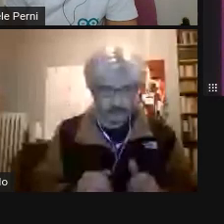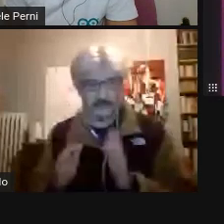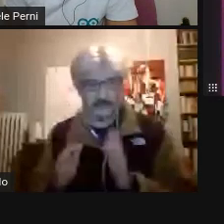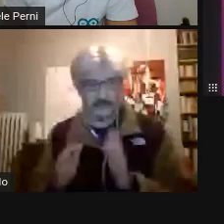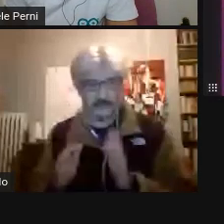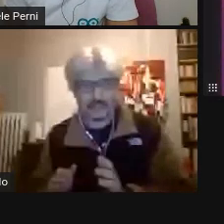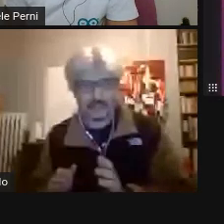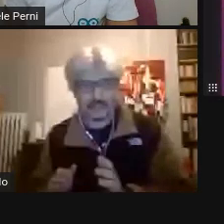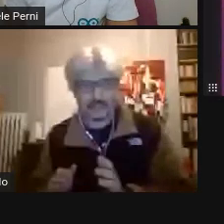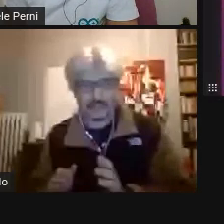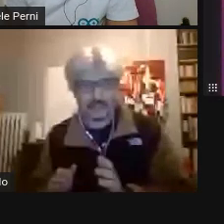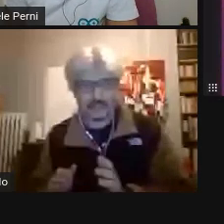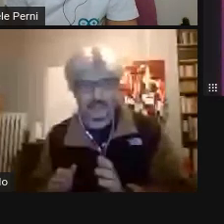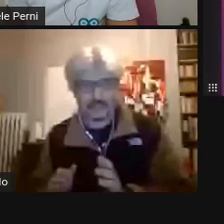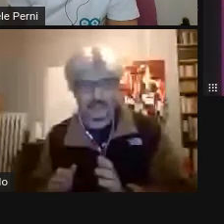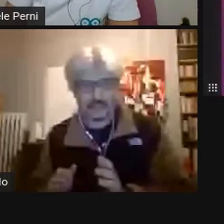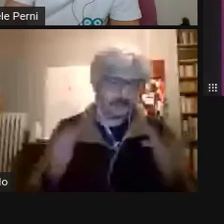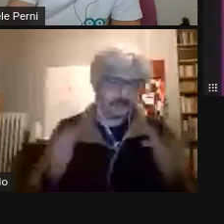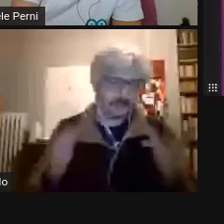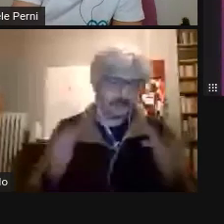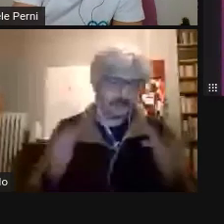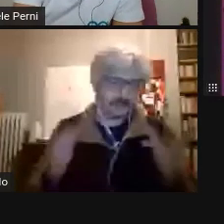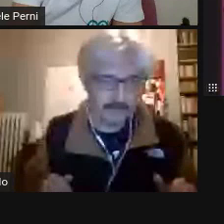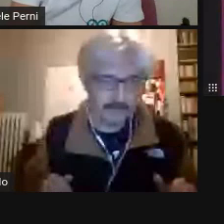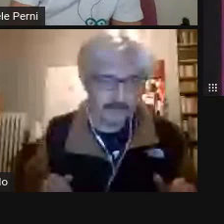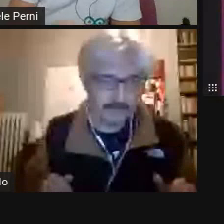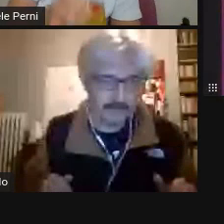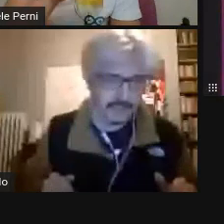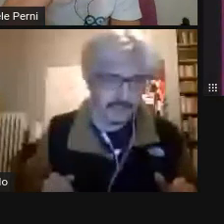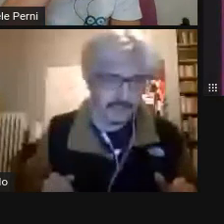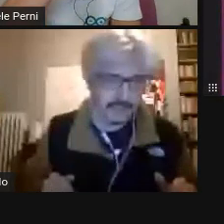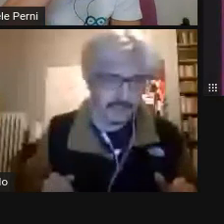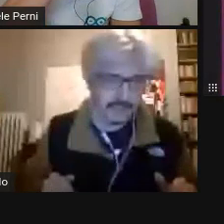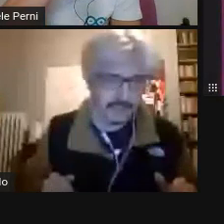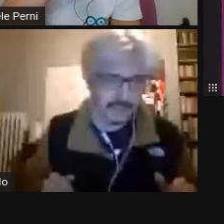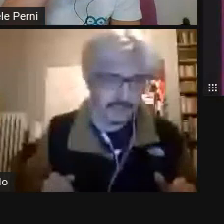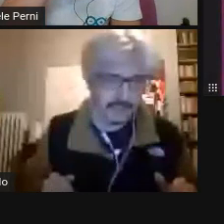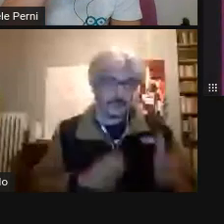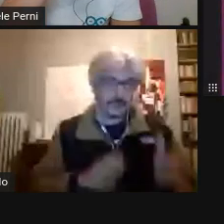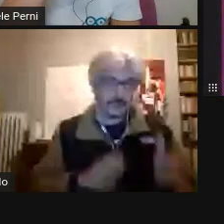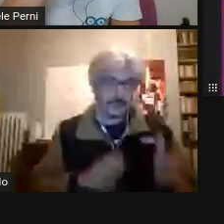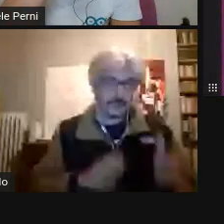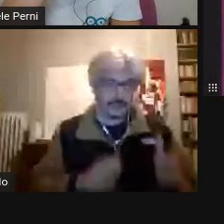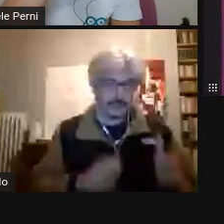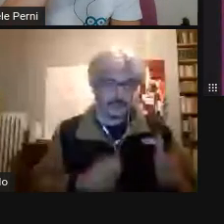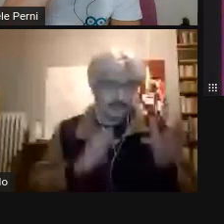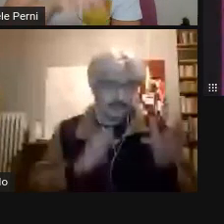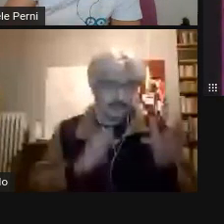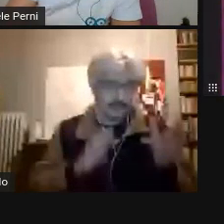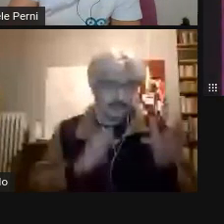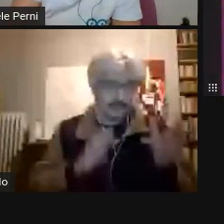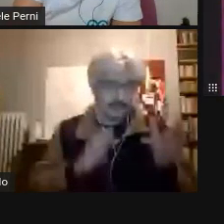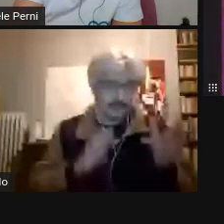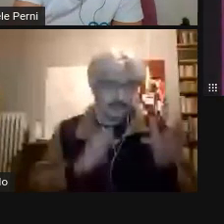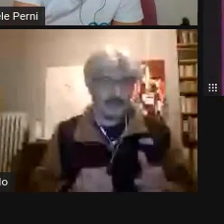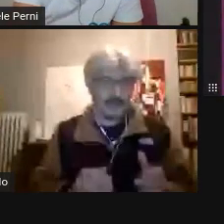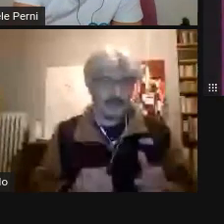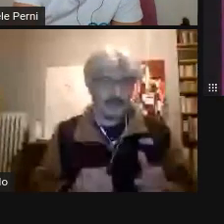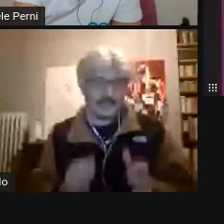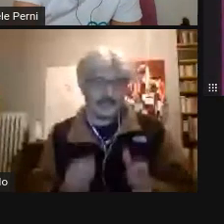sono da un lato come dire delle scelte speculative ma dall'altro sono il fatto che sono prodotti industriali